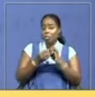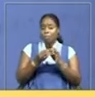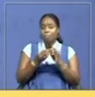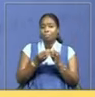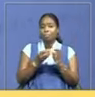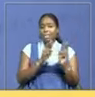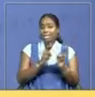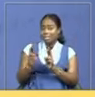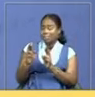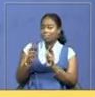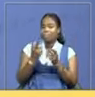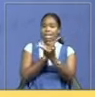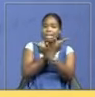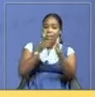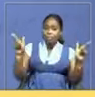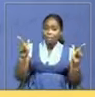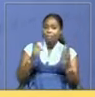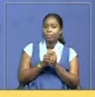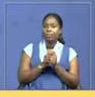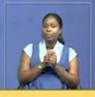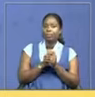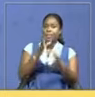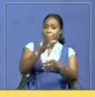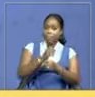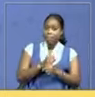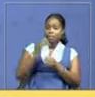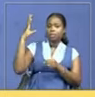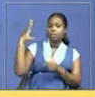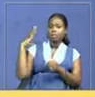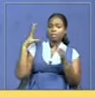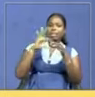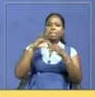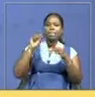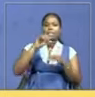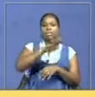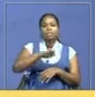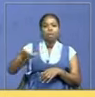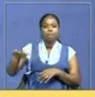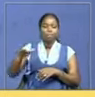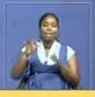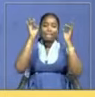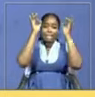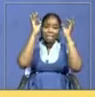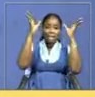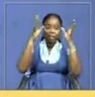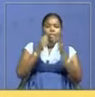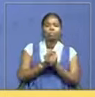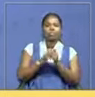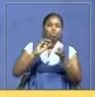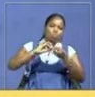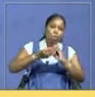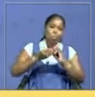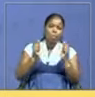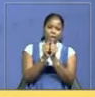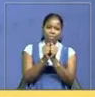privation de liberté la prise en charge des enfants en danger ou en conflit avec la